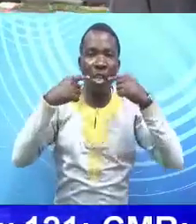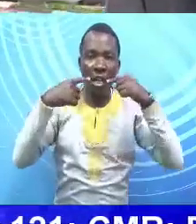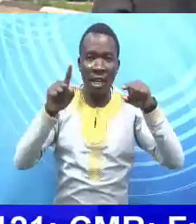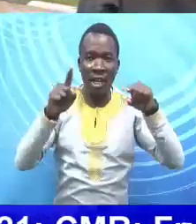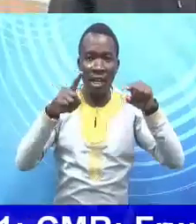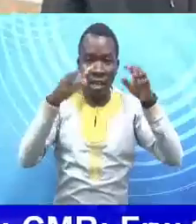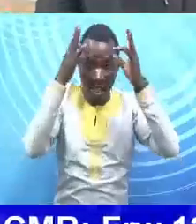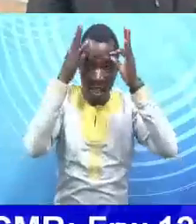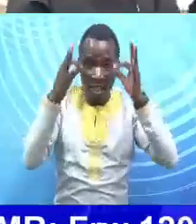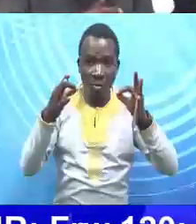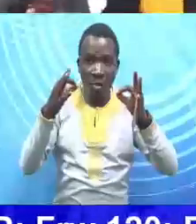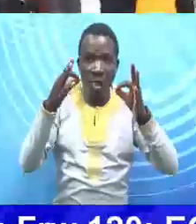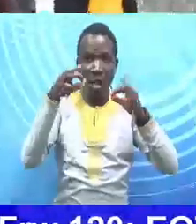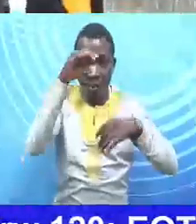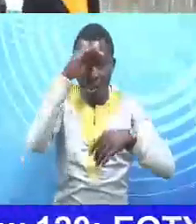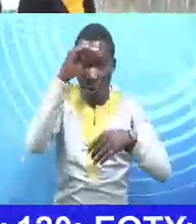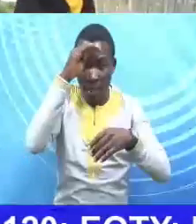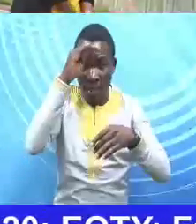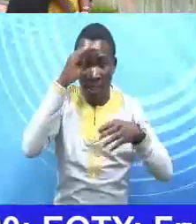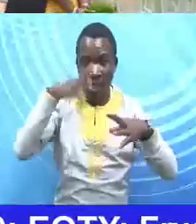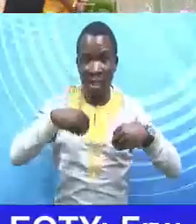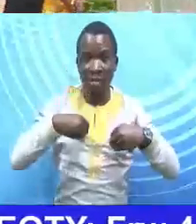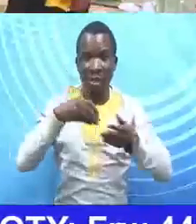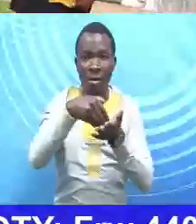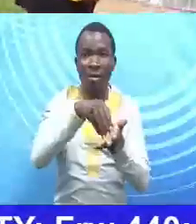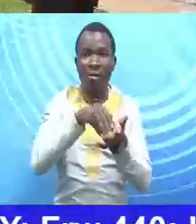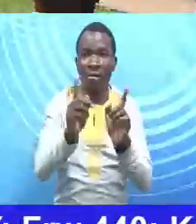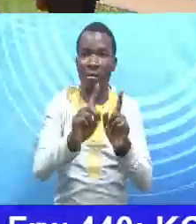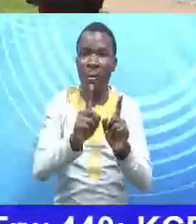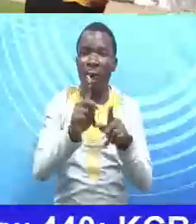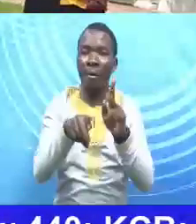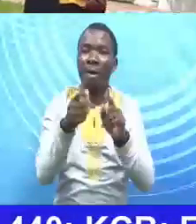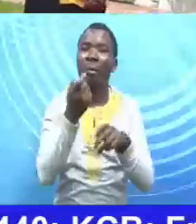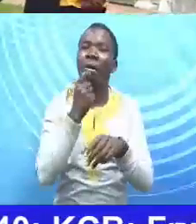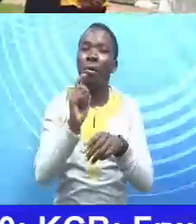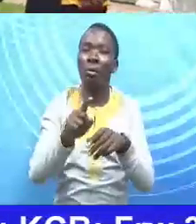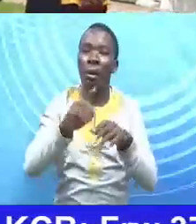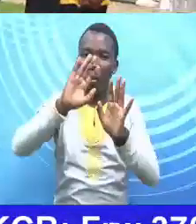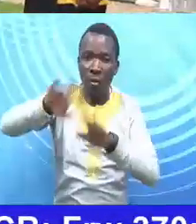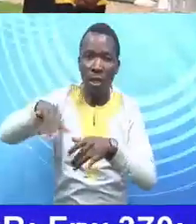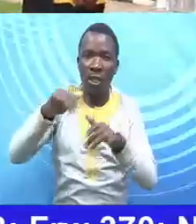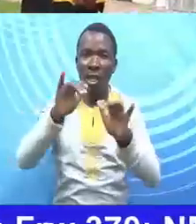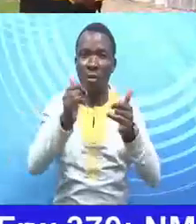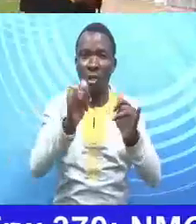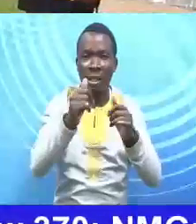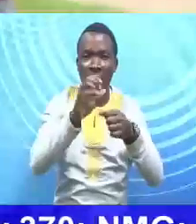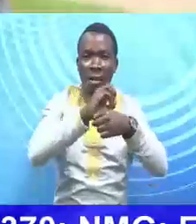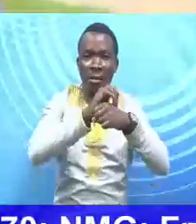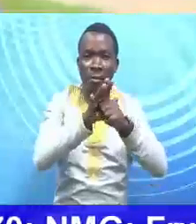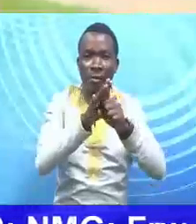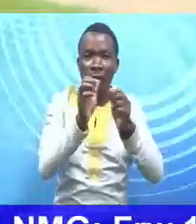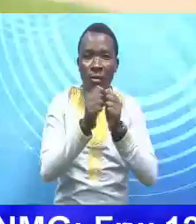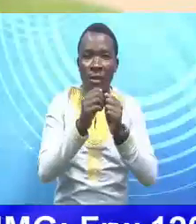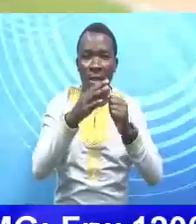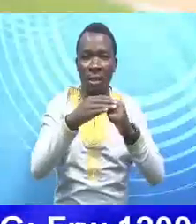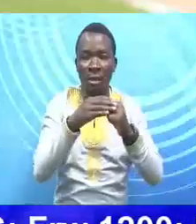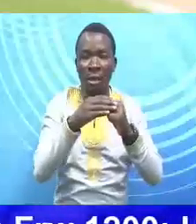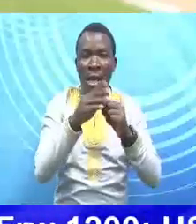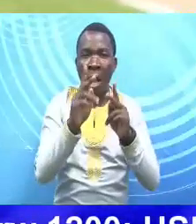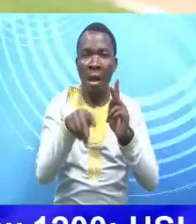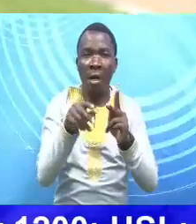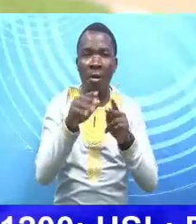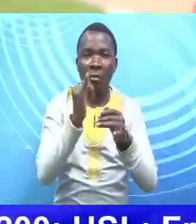polisi yemeje idashobora kuzadohoka kandi ko abantu bagomba kureka gukinira ku cyorezo cya COVID-19. Abantu maze